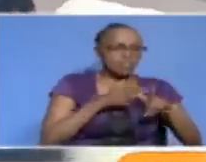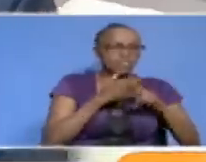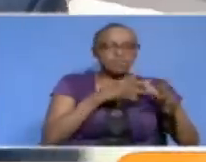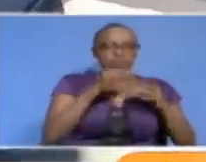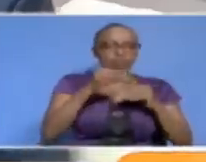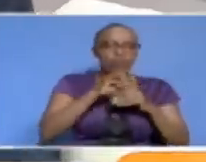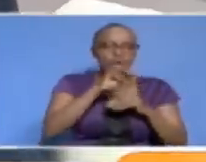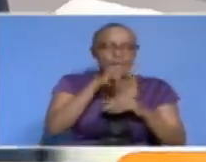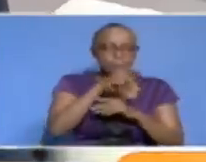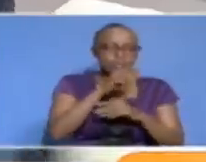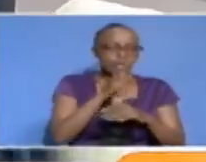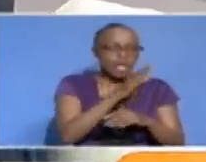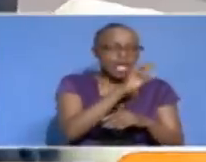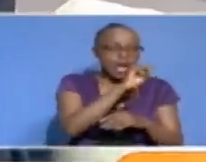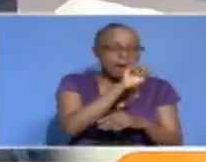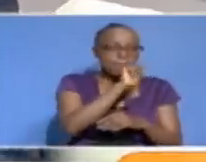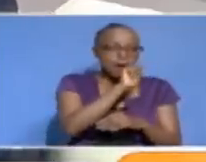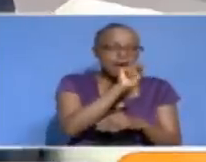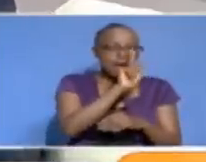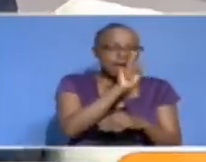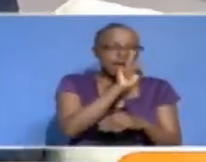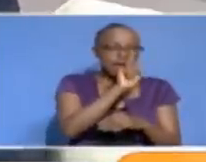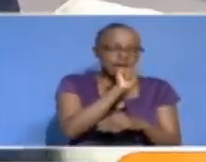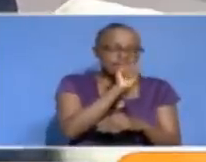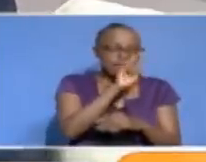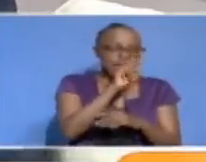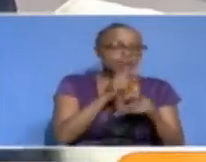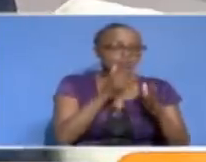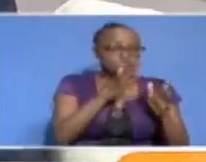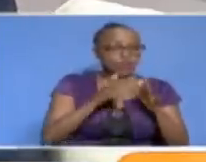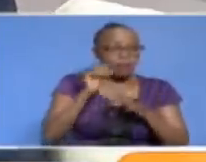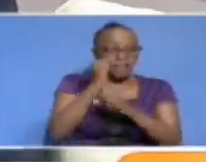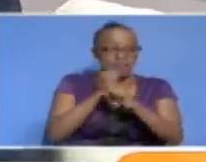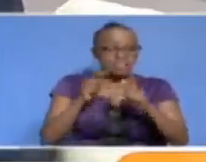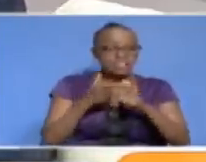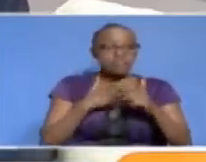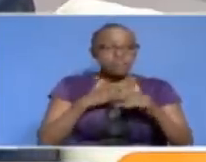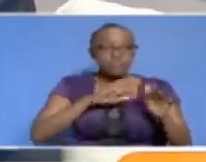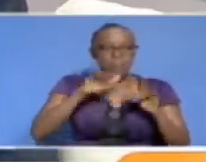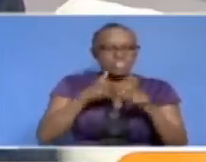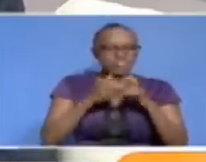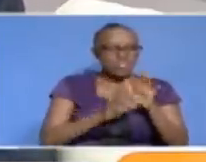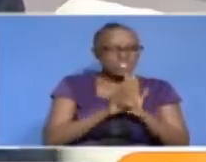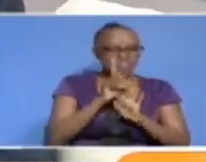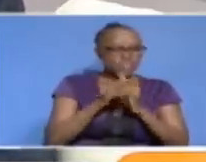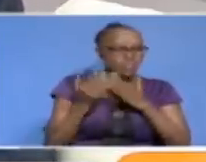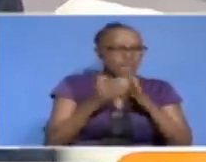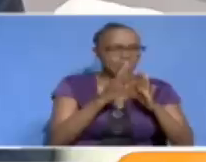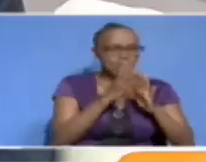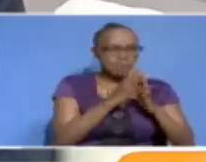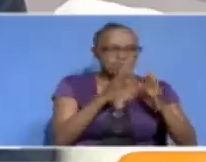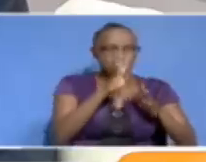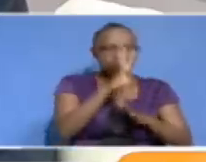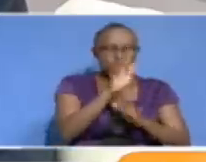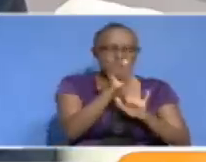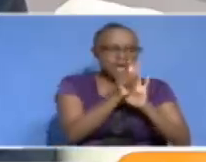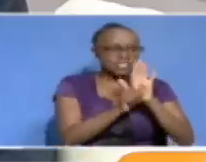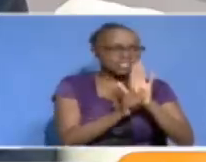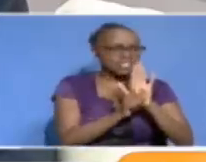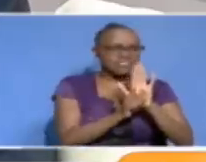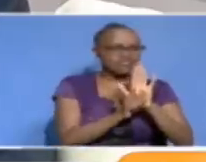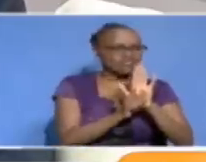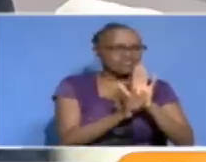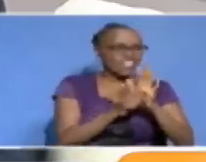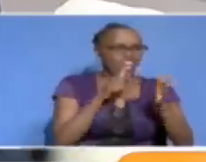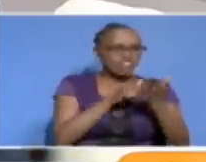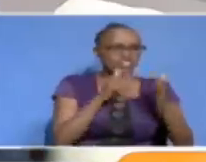MP Makadara. Sisi ndio tutapanga president, hata tupanga. Hamutaki aende nyumbani? Hii maendeleo ameleta the big four agenda. Yeah.